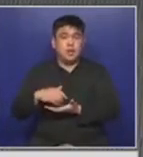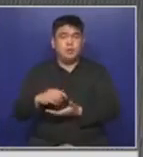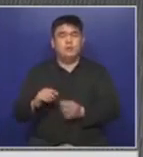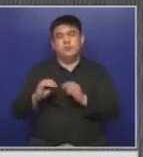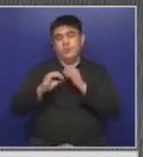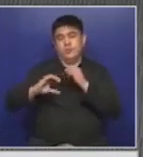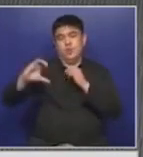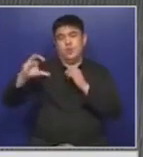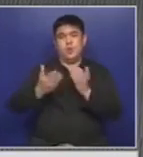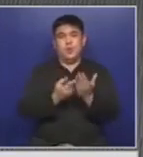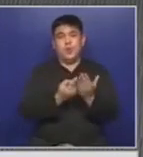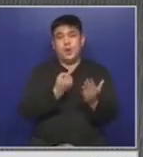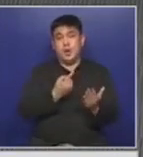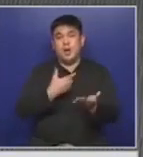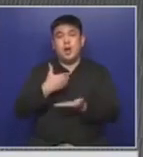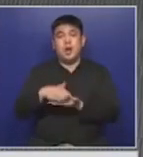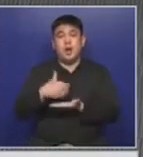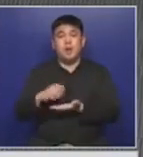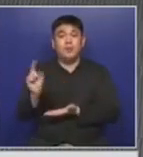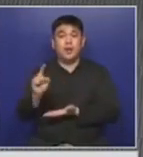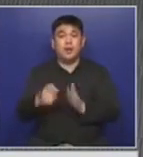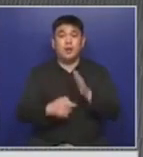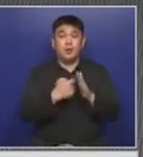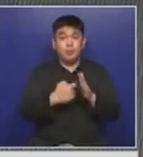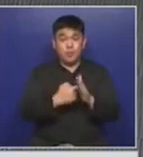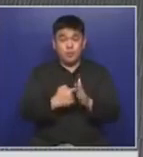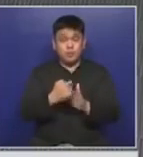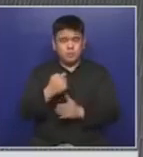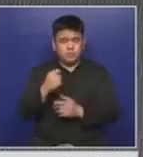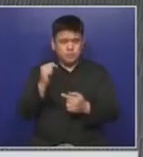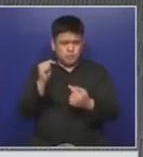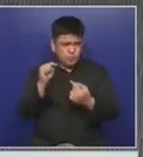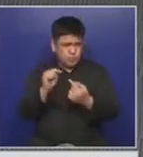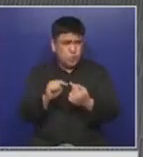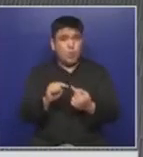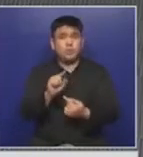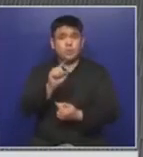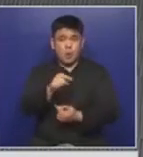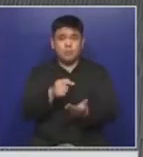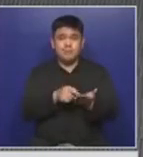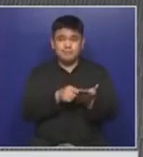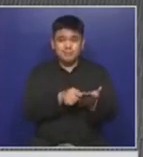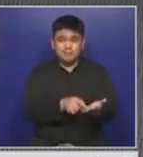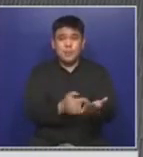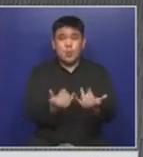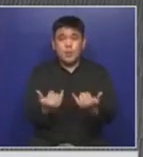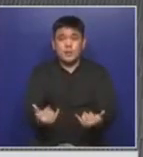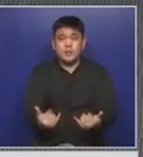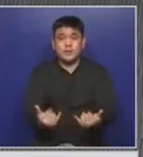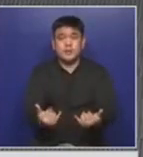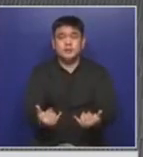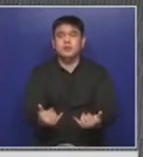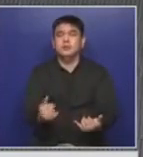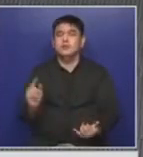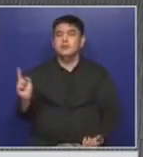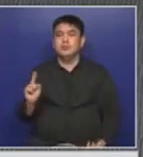ได้ชี้แจงนะครับว่าสาเหตุหลักของการที่ต้องมีการนำเสนอในครั้งนี้ก็เนื่องมาจากระบ